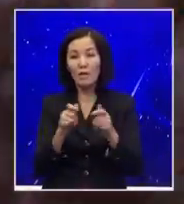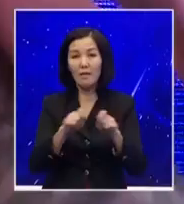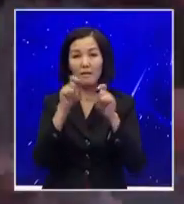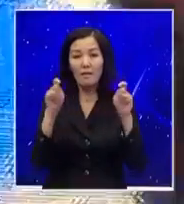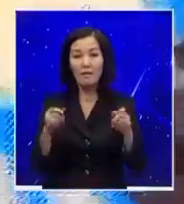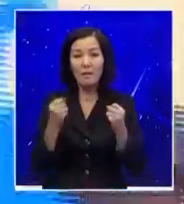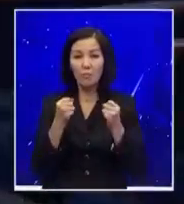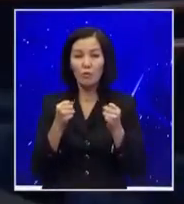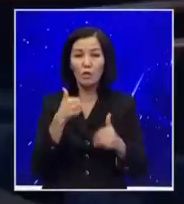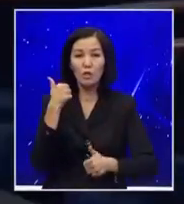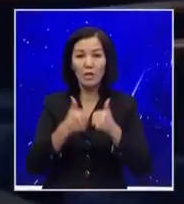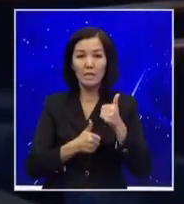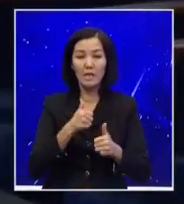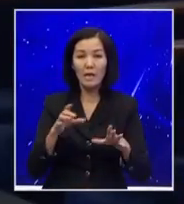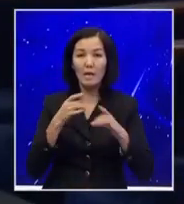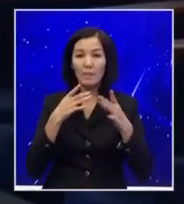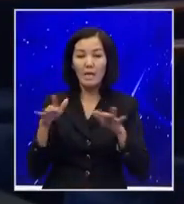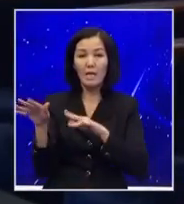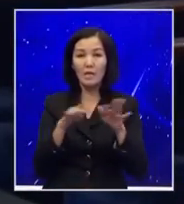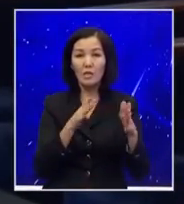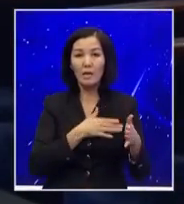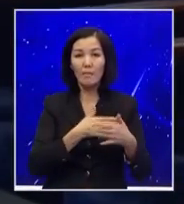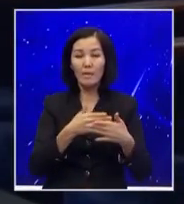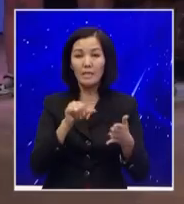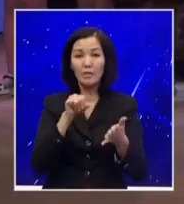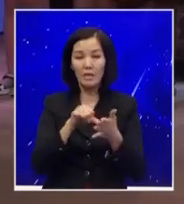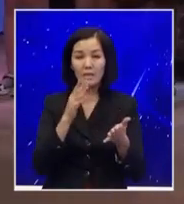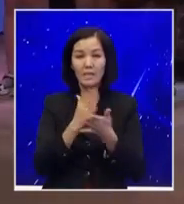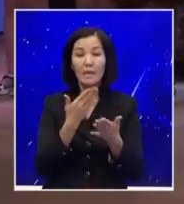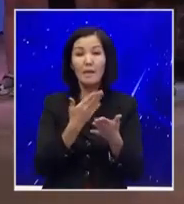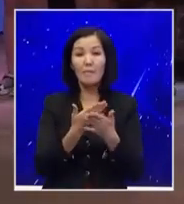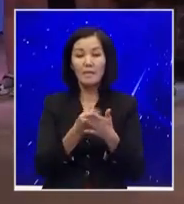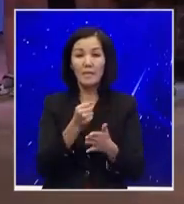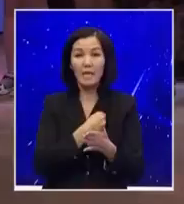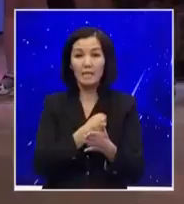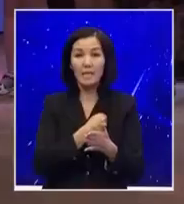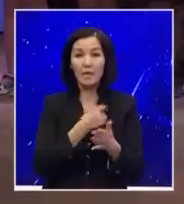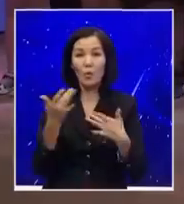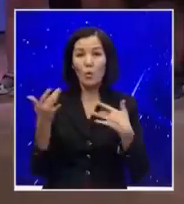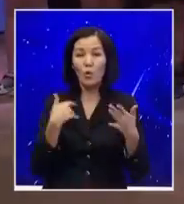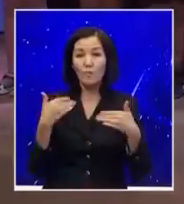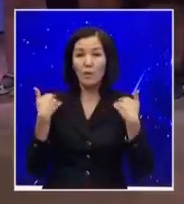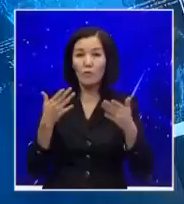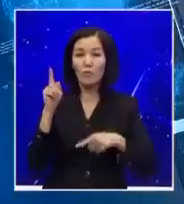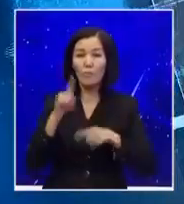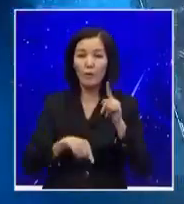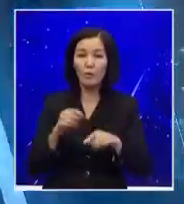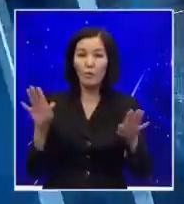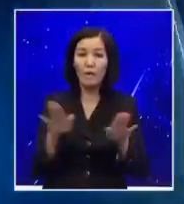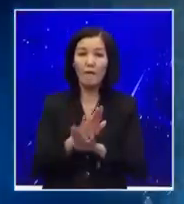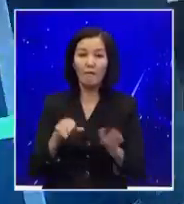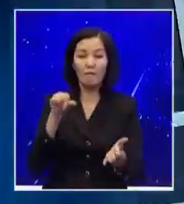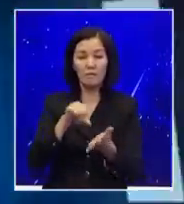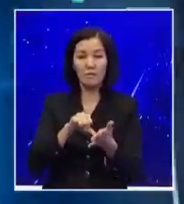спорттық жарыстардан бөлек мерекелік шараларға да белсенді түрде қатысады. Мәселен, әскери қойылымдар қойып, патриоттық әндер айтады. Жарқын